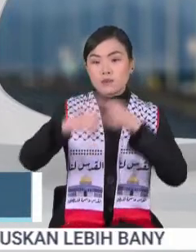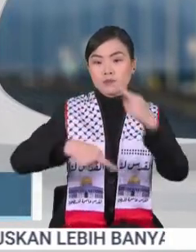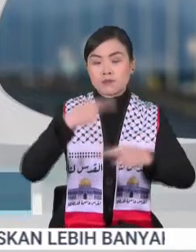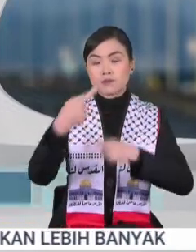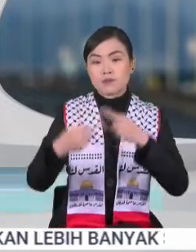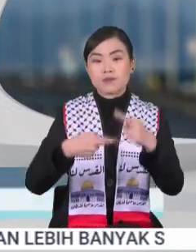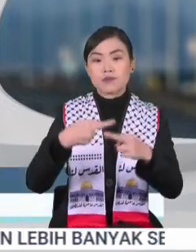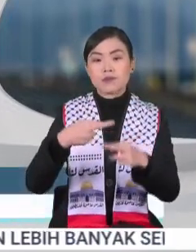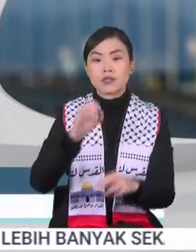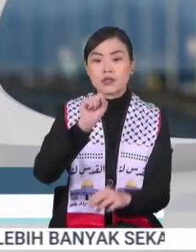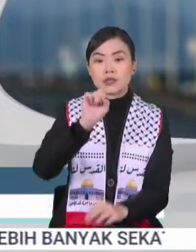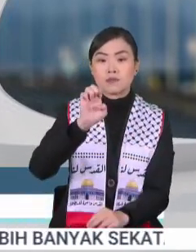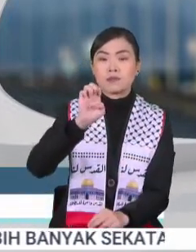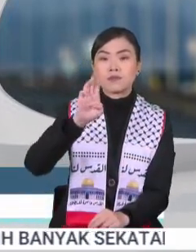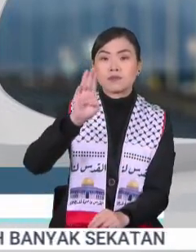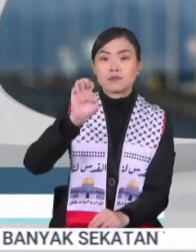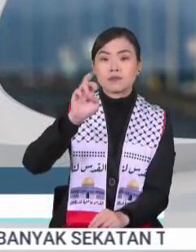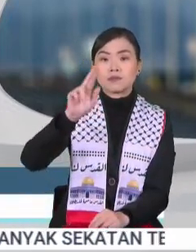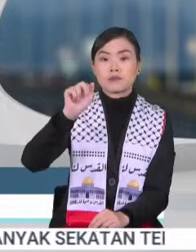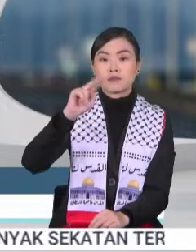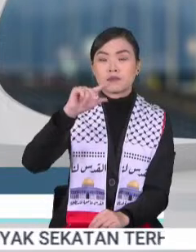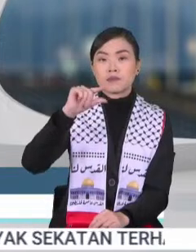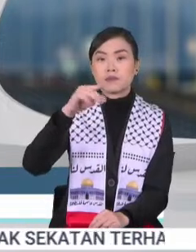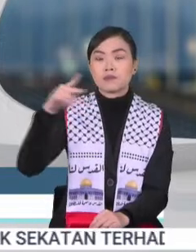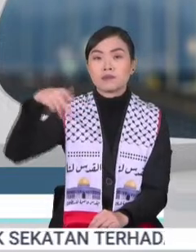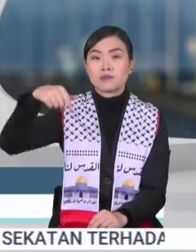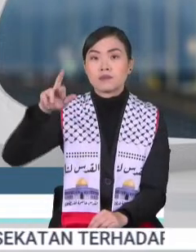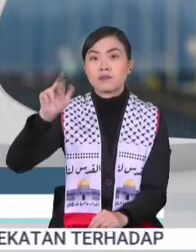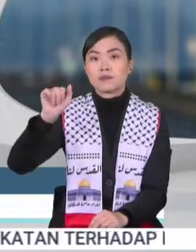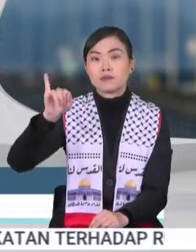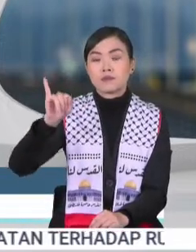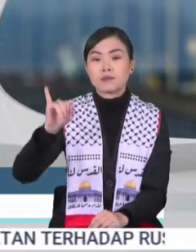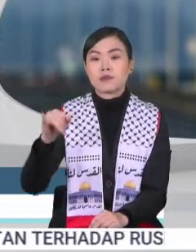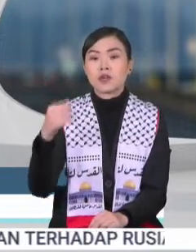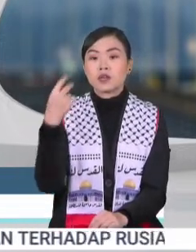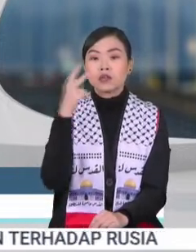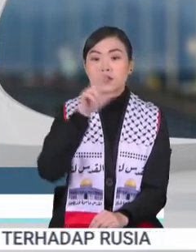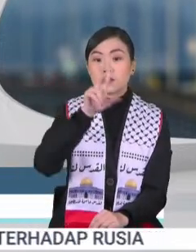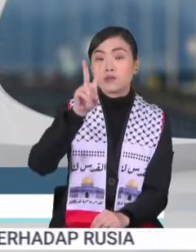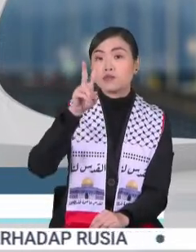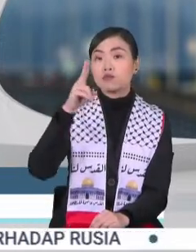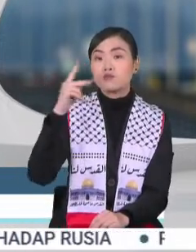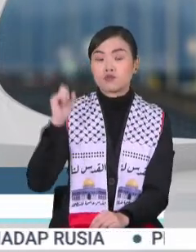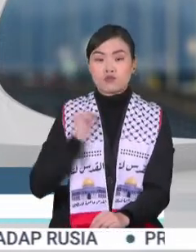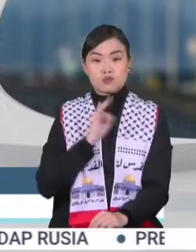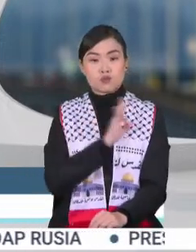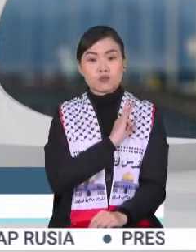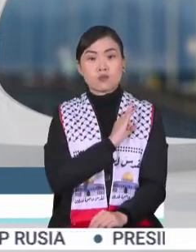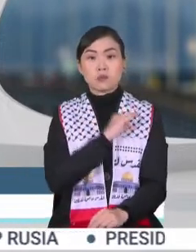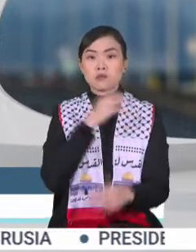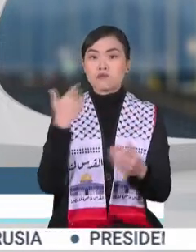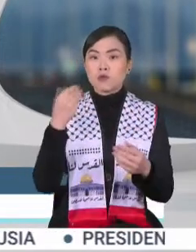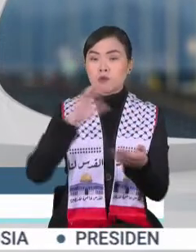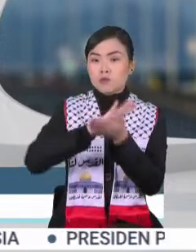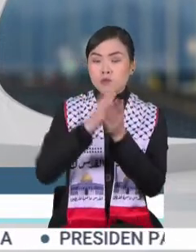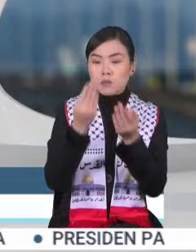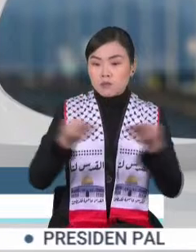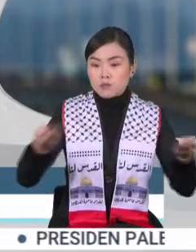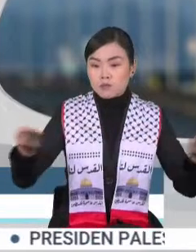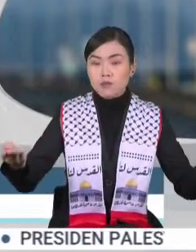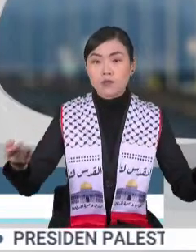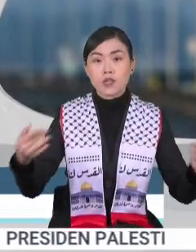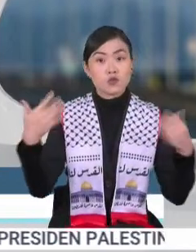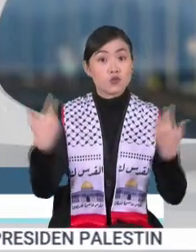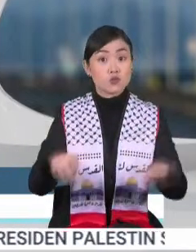Raya Seberang Perai mbsp hasil sentuhan 32 kakitangannya pelbagai produk kraf dihasilkan daripada barangan